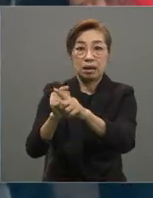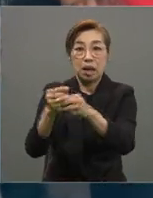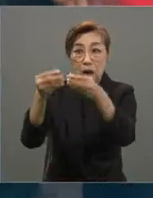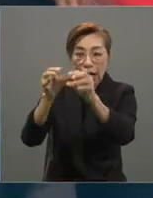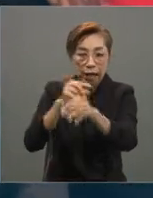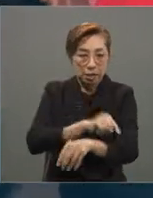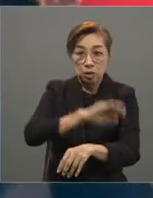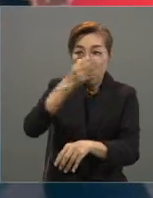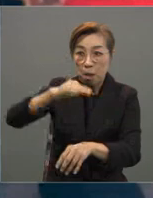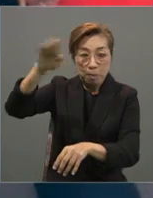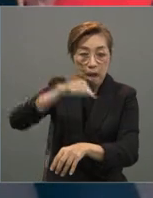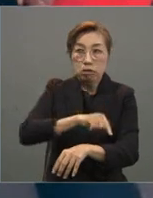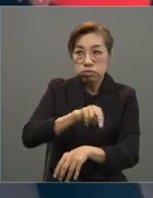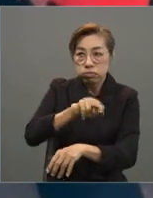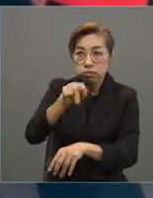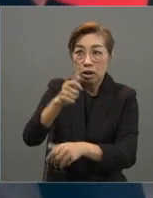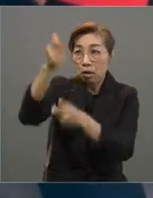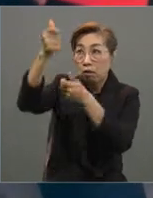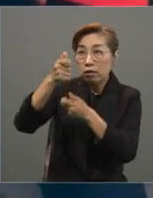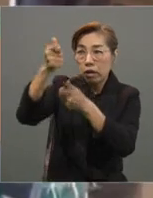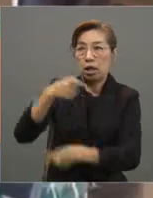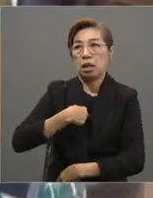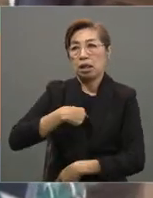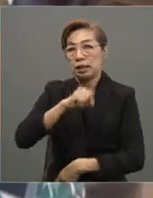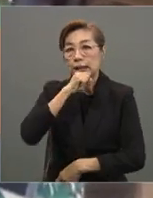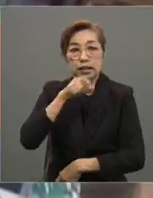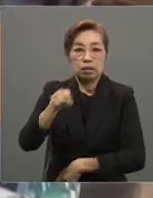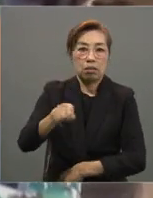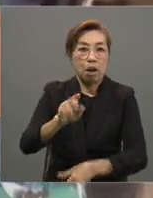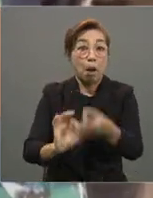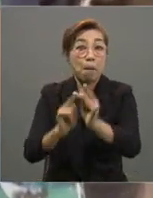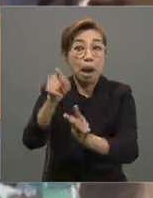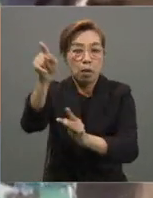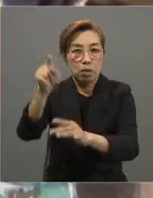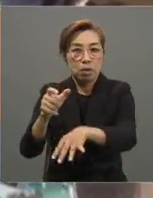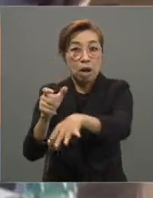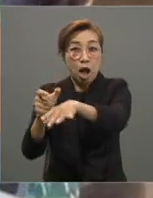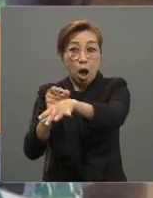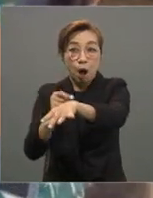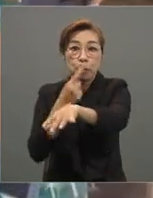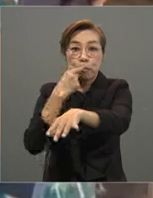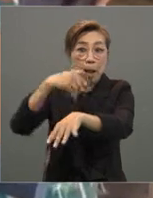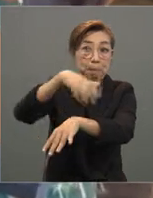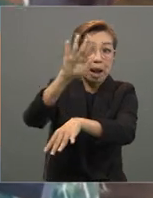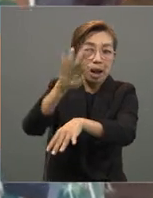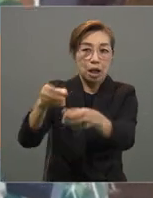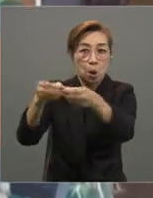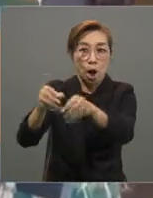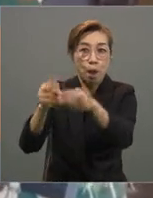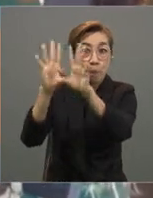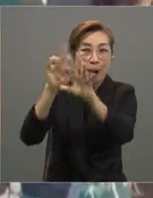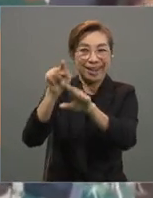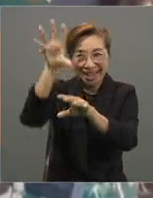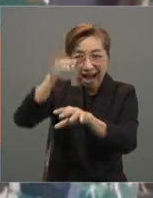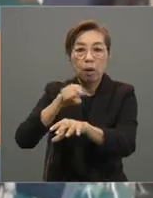ยอดดอยบ้างก็คือใช้วิธีคือจุดไฟเผาไงจุดไฟเพื่อให้ตัวมดแดงเนี่ยมันหนีไปแล้วทิ้งไข่เอาไว้